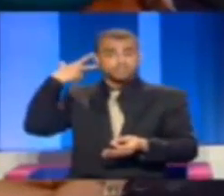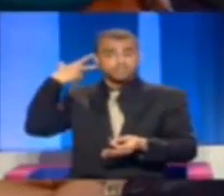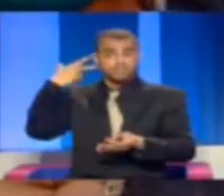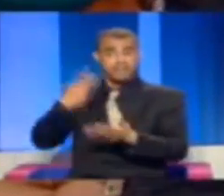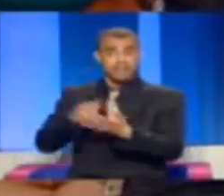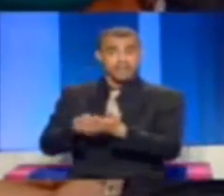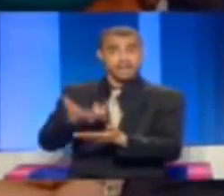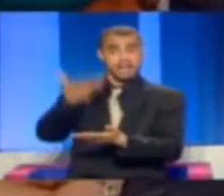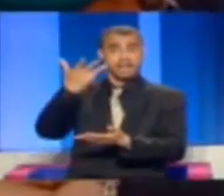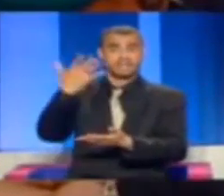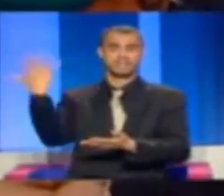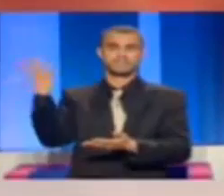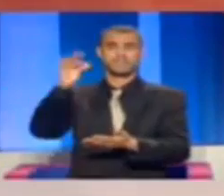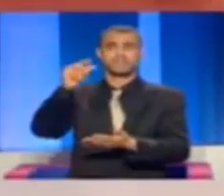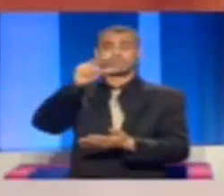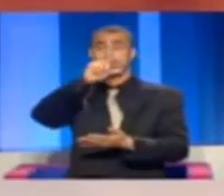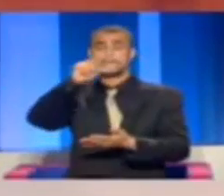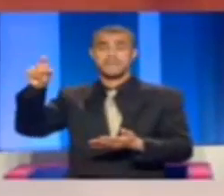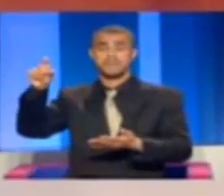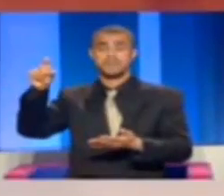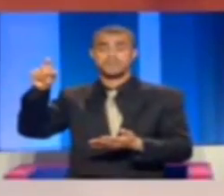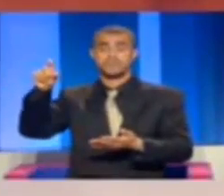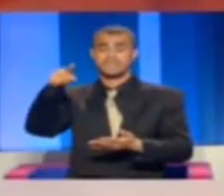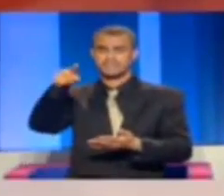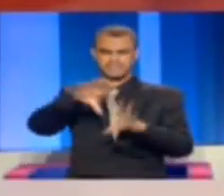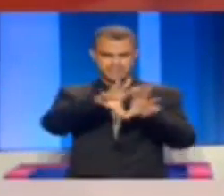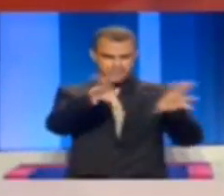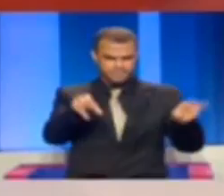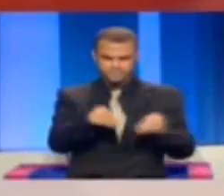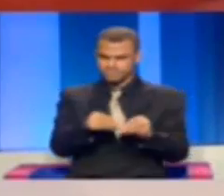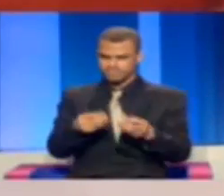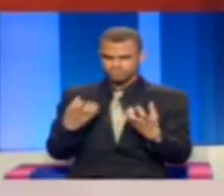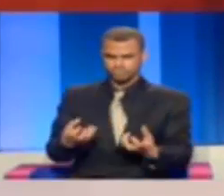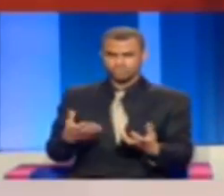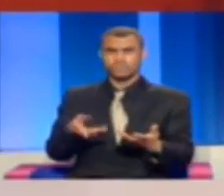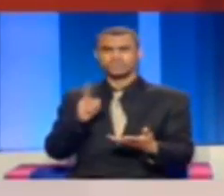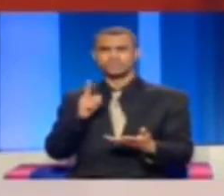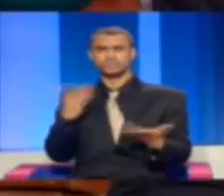القوقعه خصو 25 مليون، من اين له بها؟ اليوم